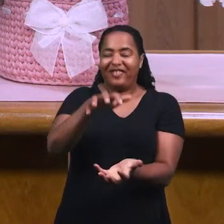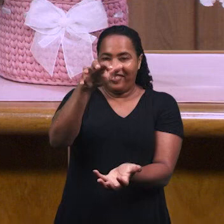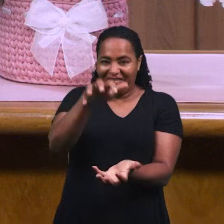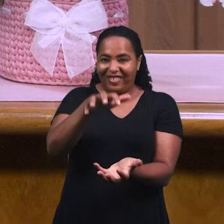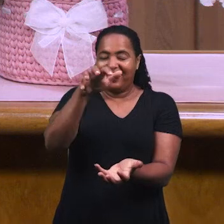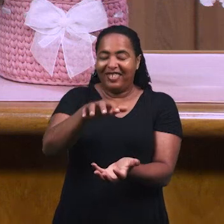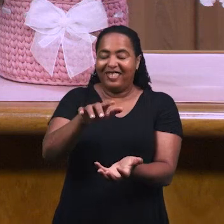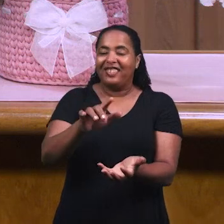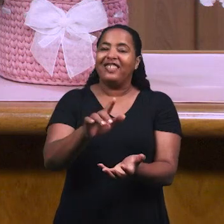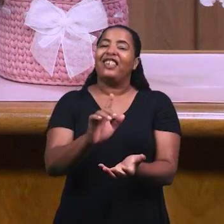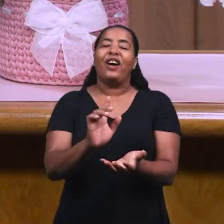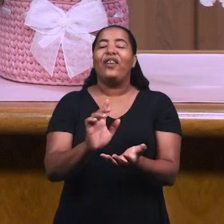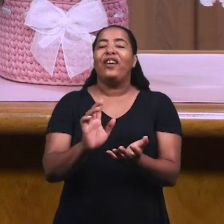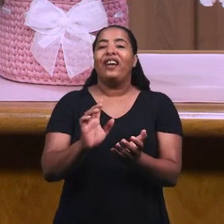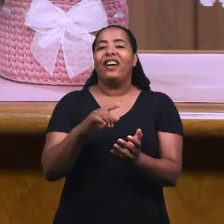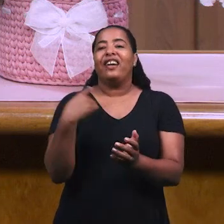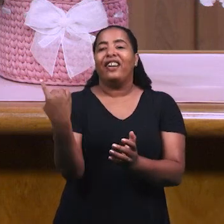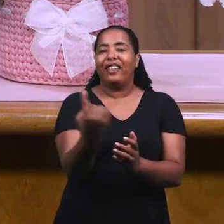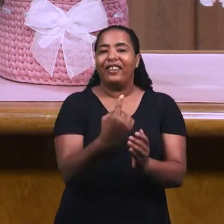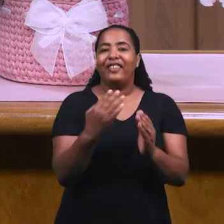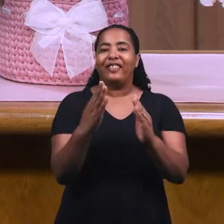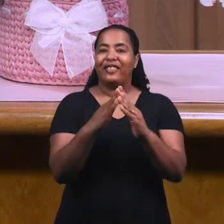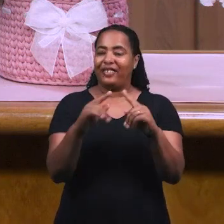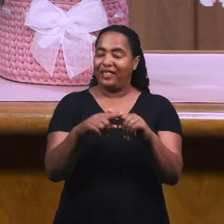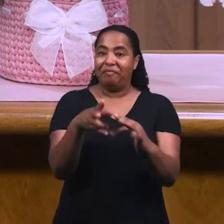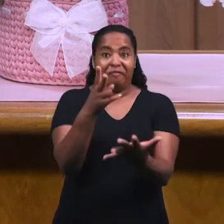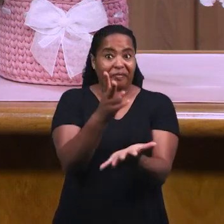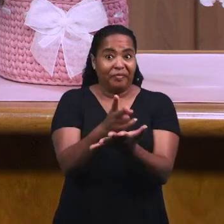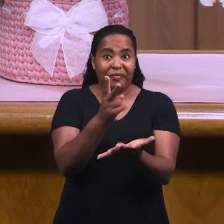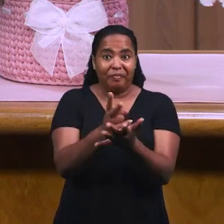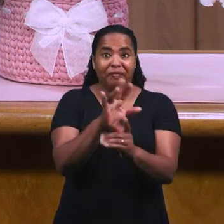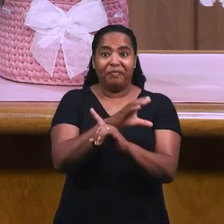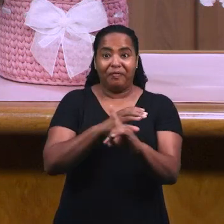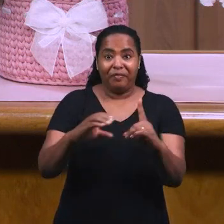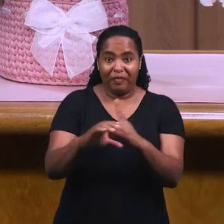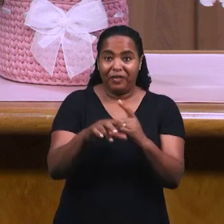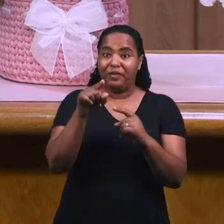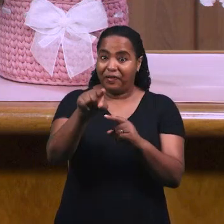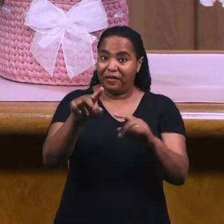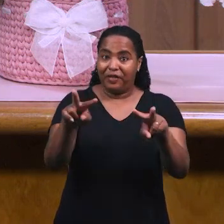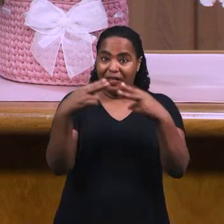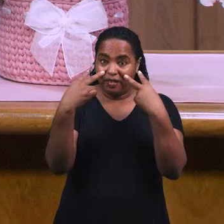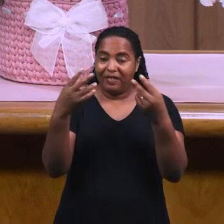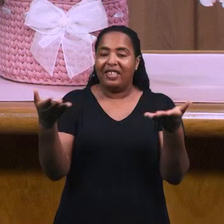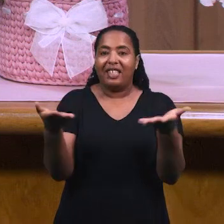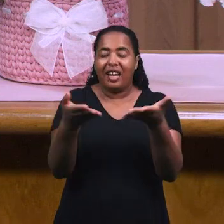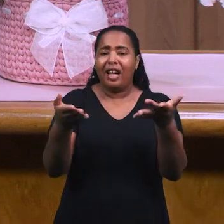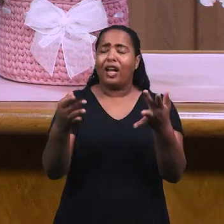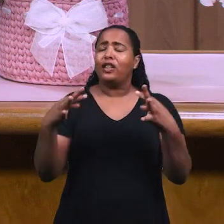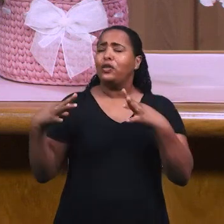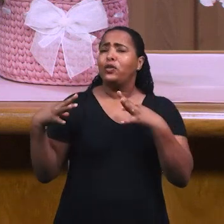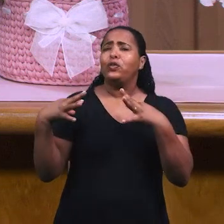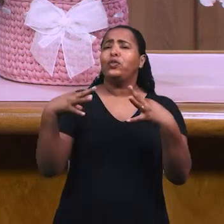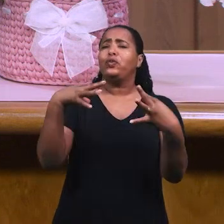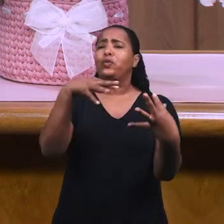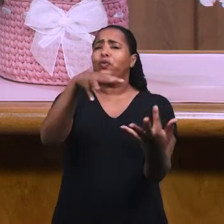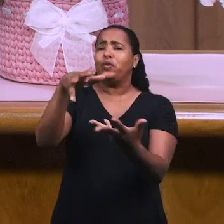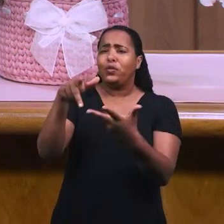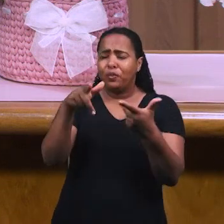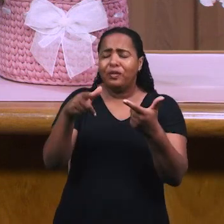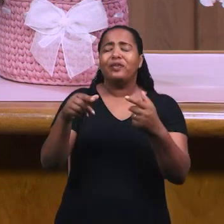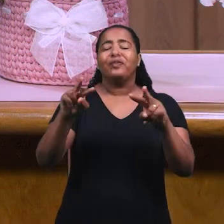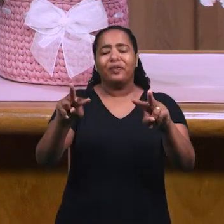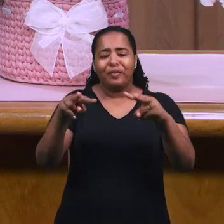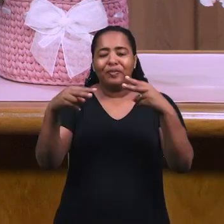satellite avec nos églises. Et dans ce même culte que vous assistez maintenant, nos frères et sœurs dans toutes les parties aussi